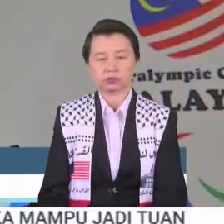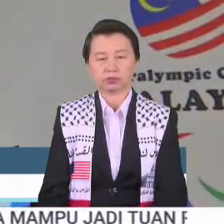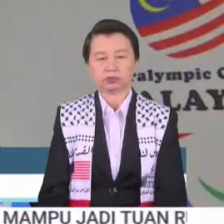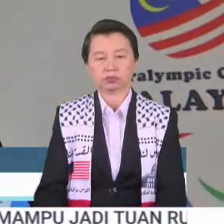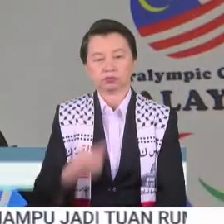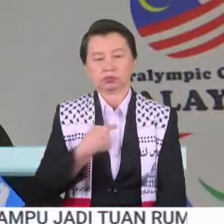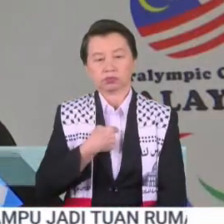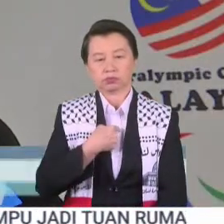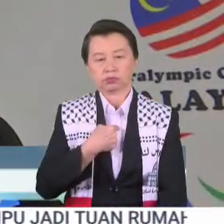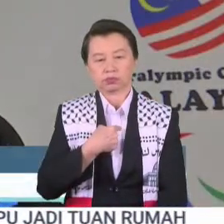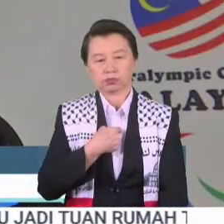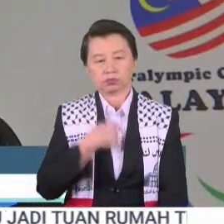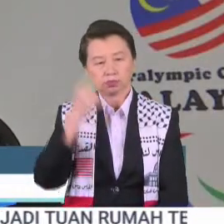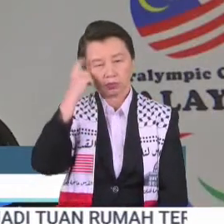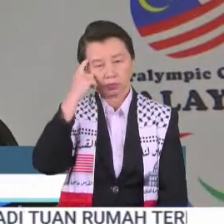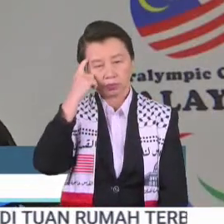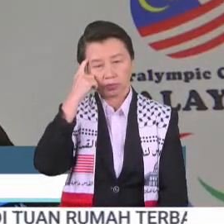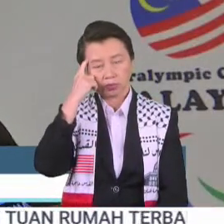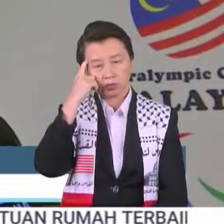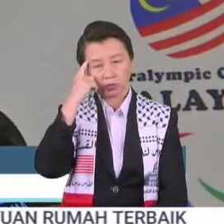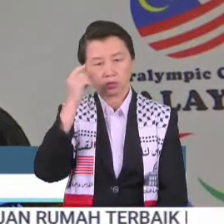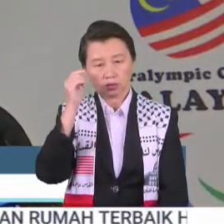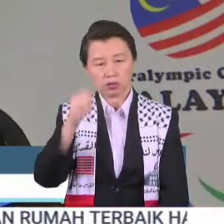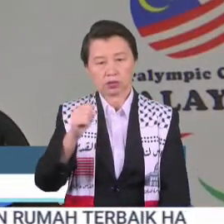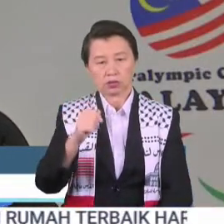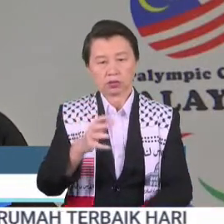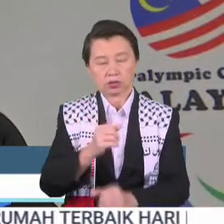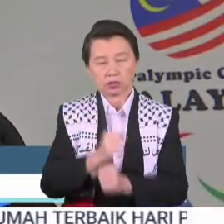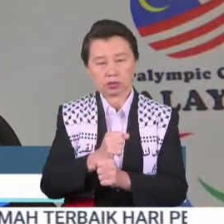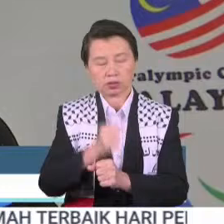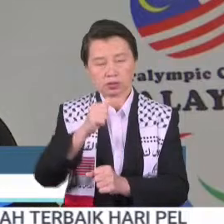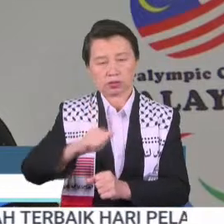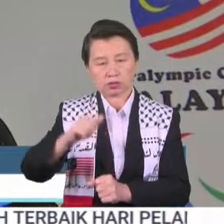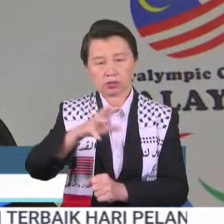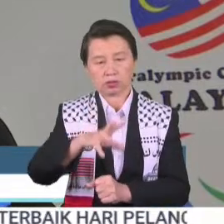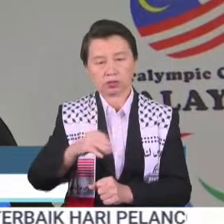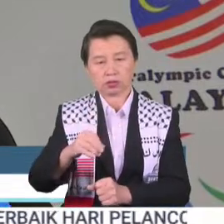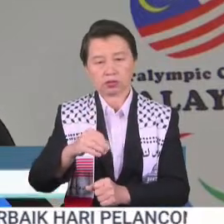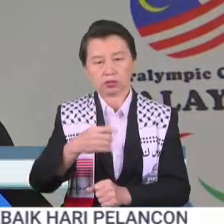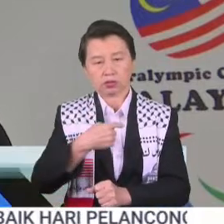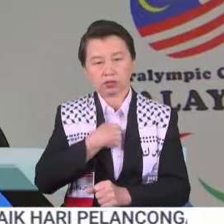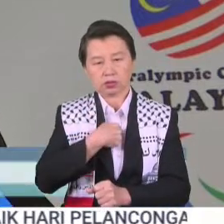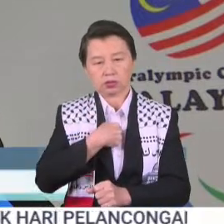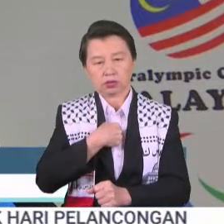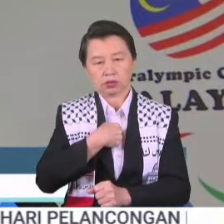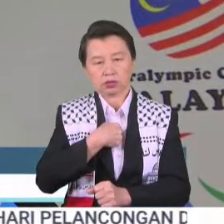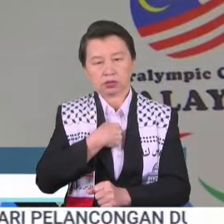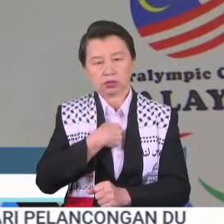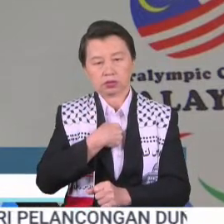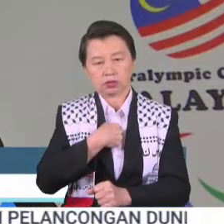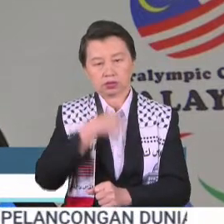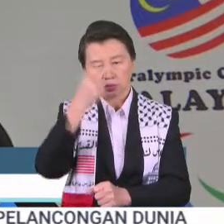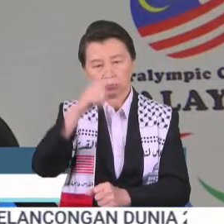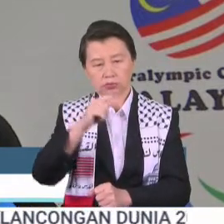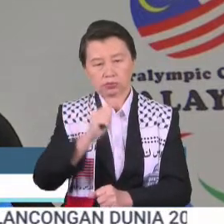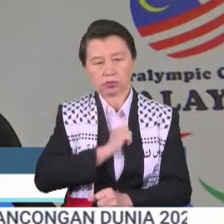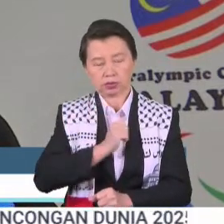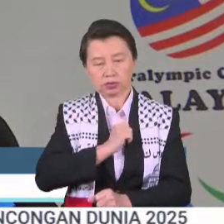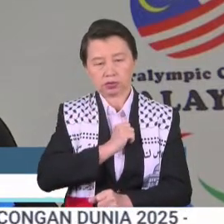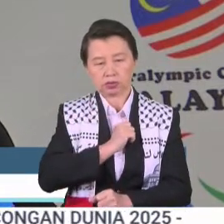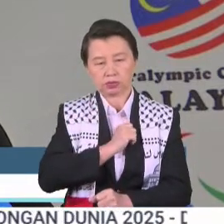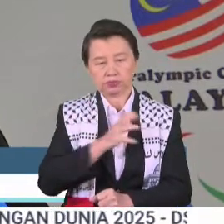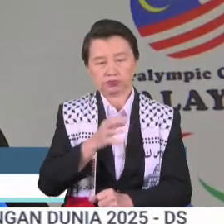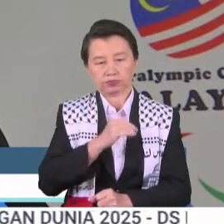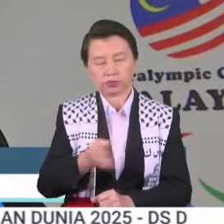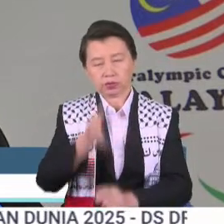Saya punya mata pemakai semangat sebab saya world champ dah 3 kali, Asia pun 3 kali dan saya untuk diri saya sendiri saya fokus